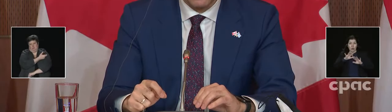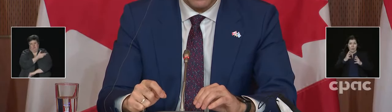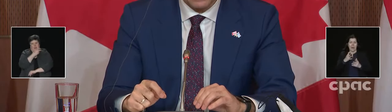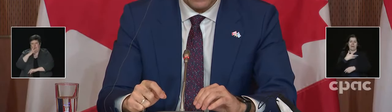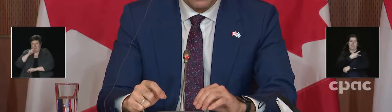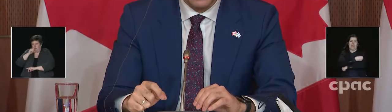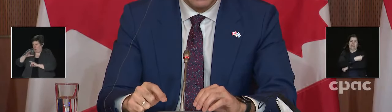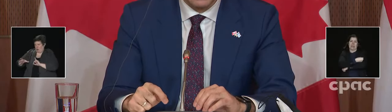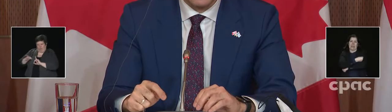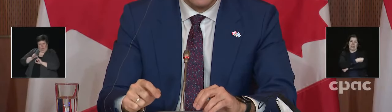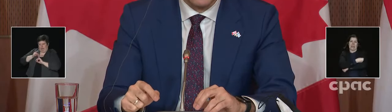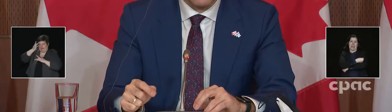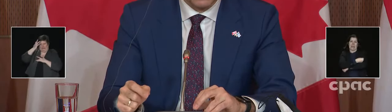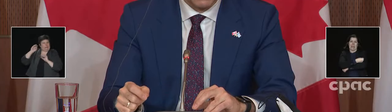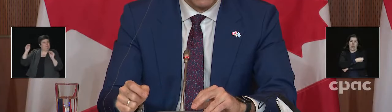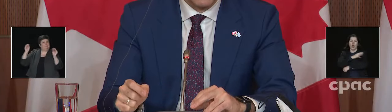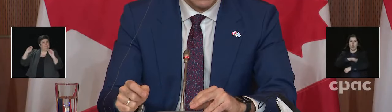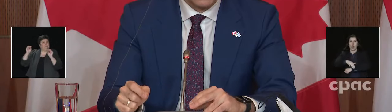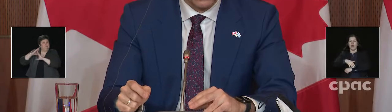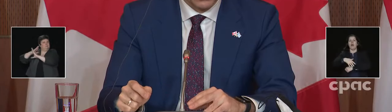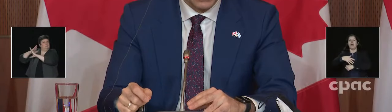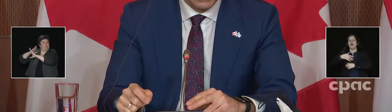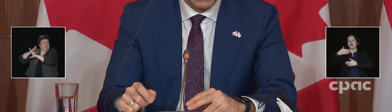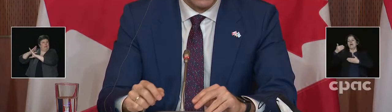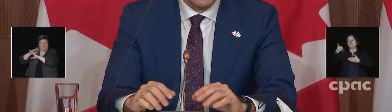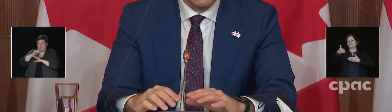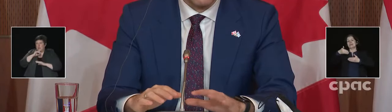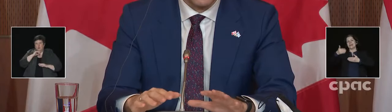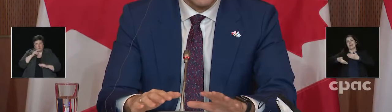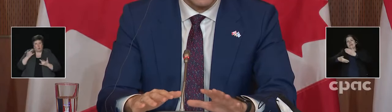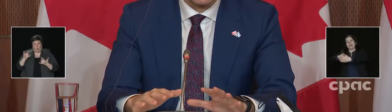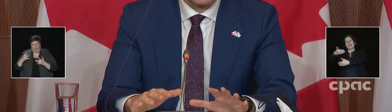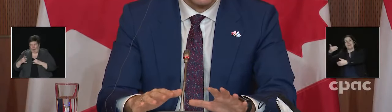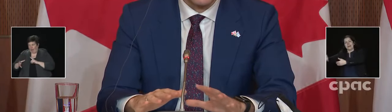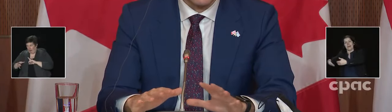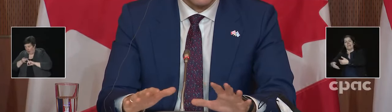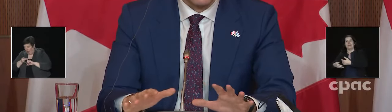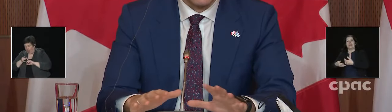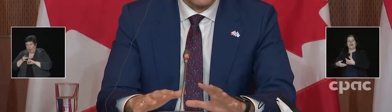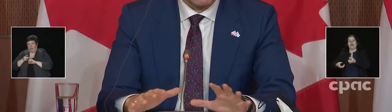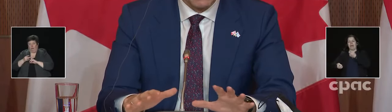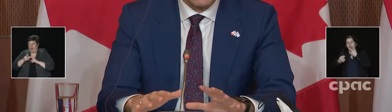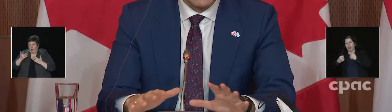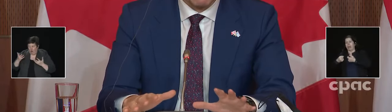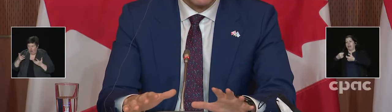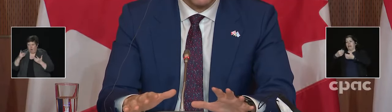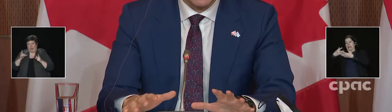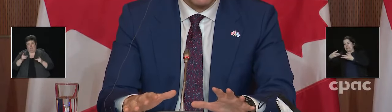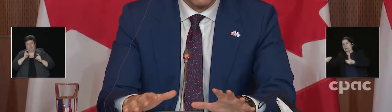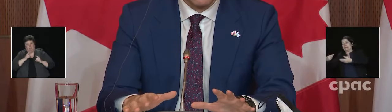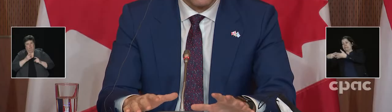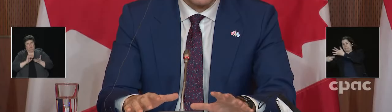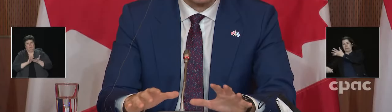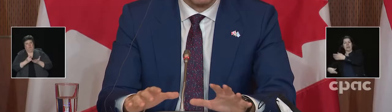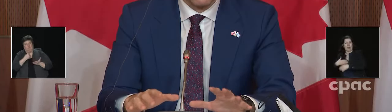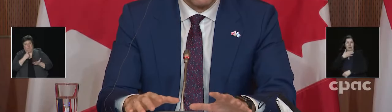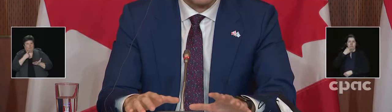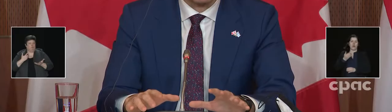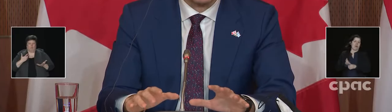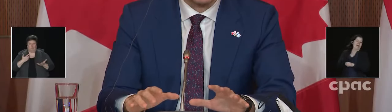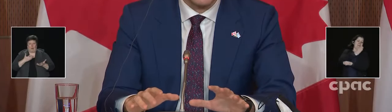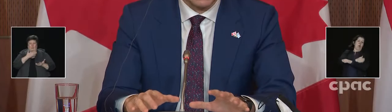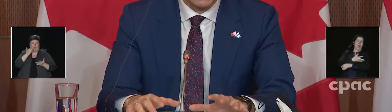être traité et éventuellement à être guéri. Donc, je dirais que malgré la bonne nouvelle d'aujourd'hui, il